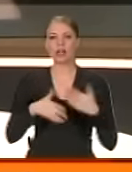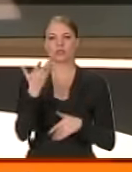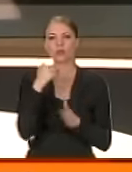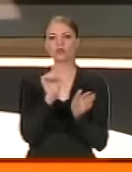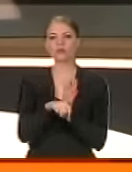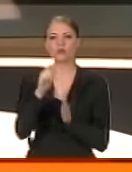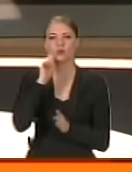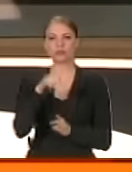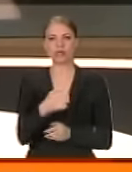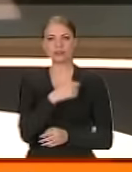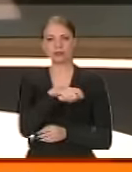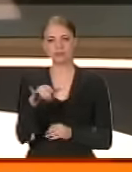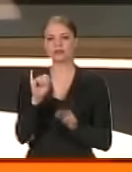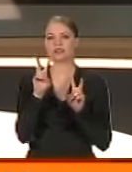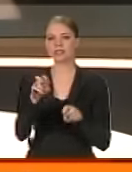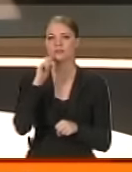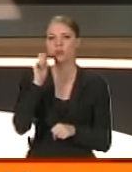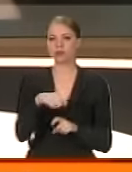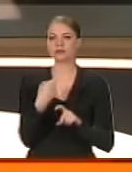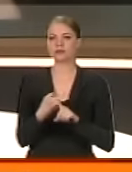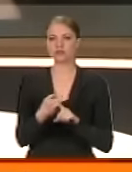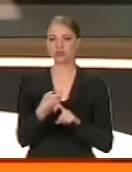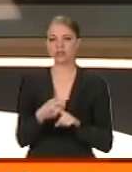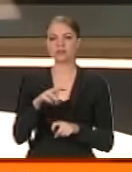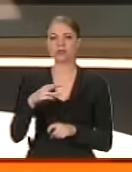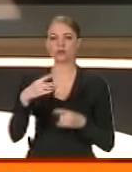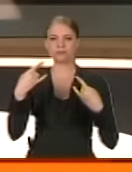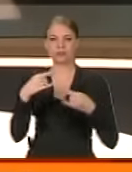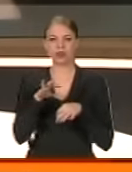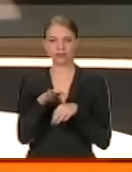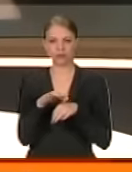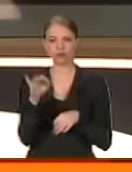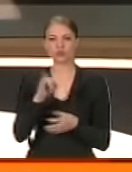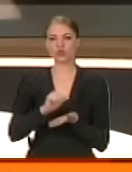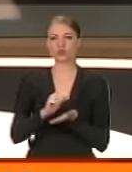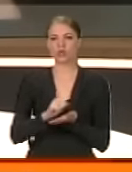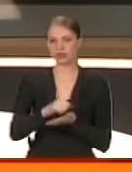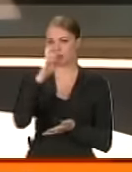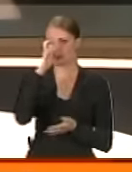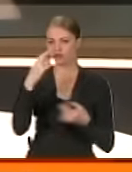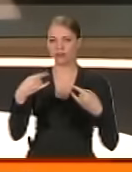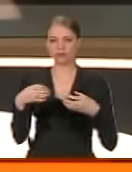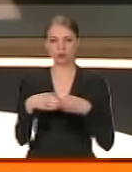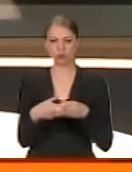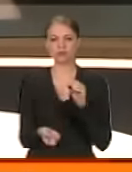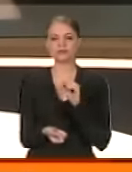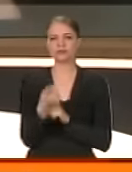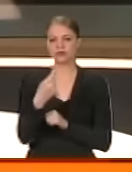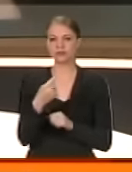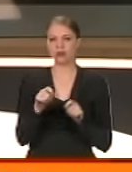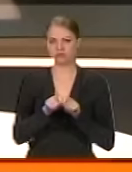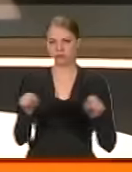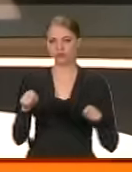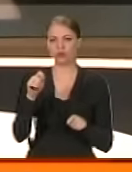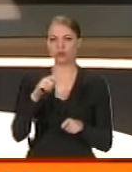вбивають українських бійців і називала українців фашистами. Миколаївська телеведуча і журналістка державної телекомпанії виявилась